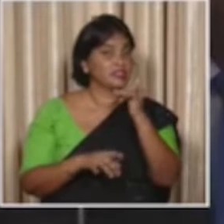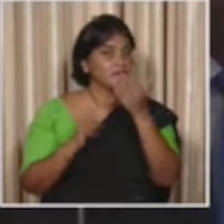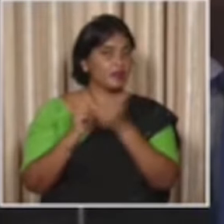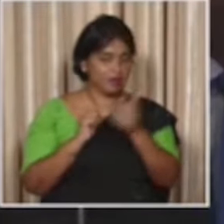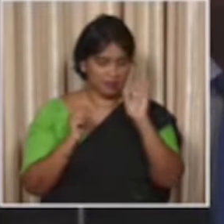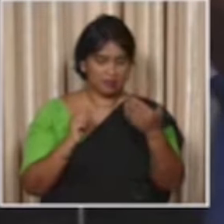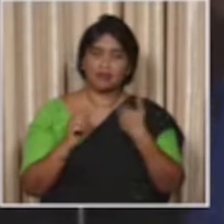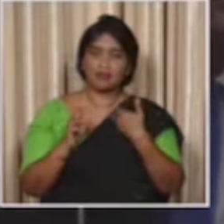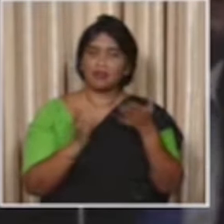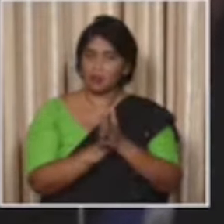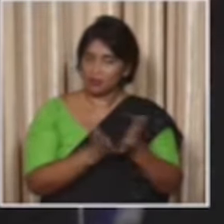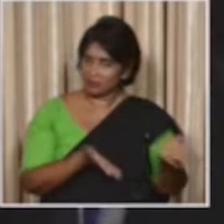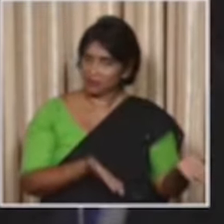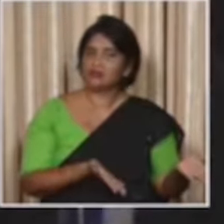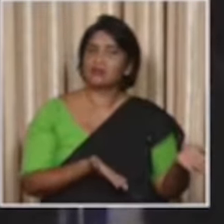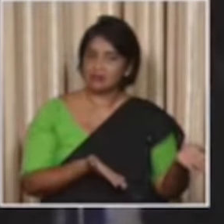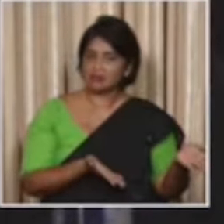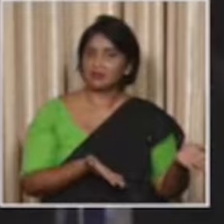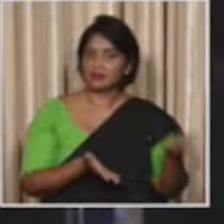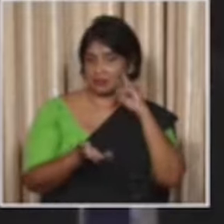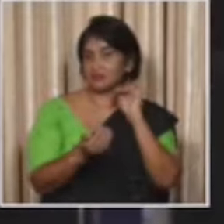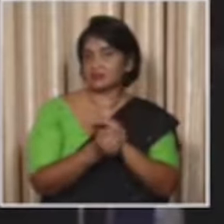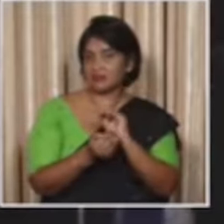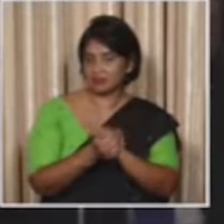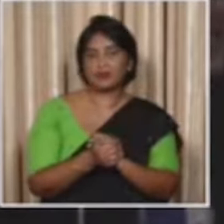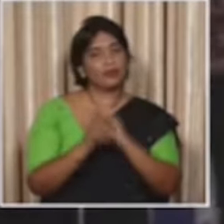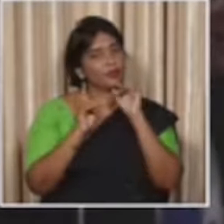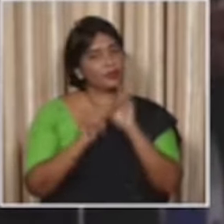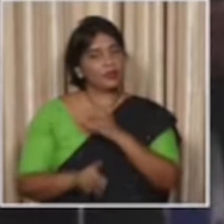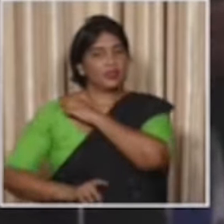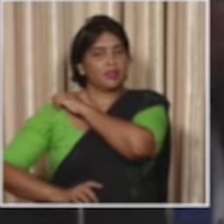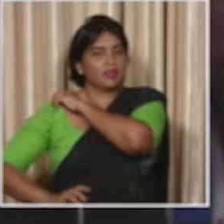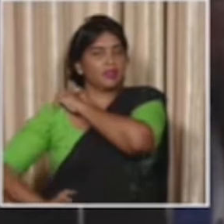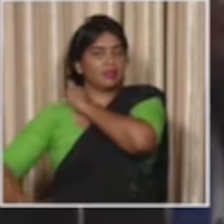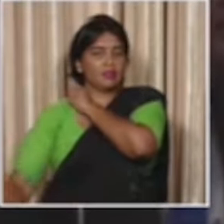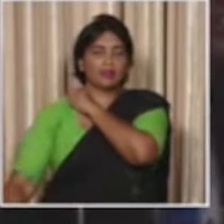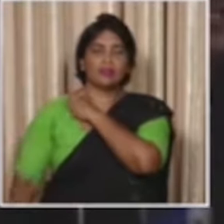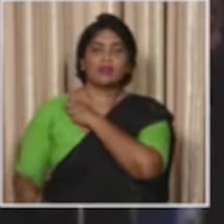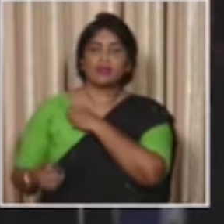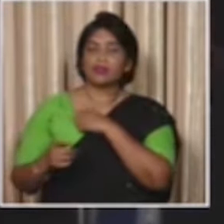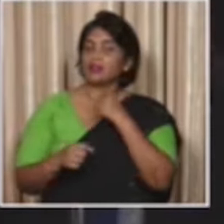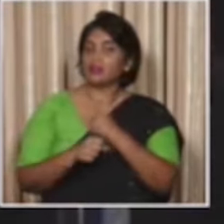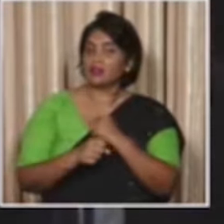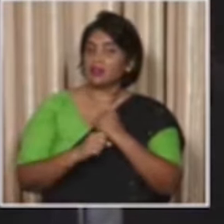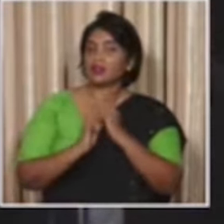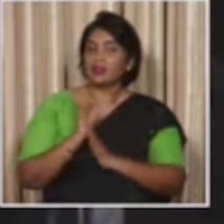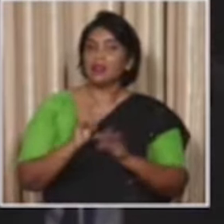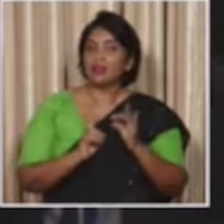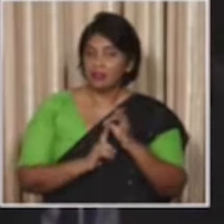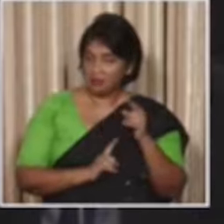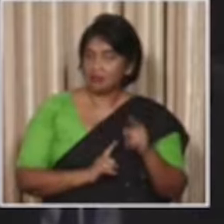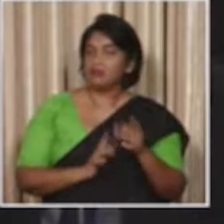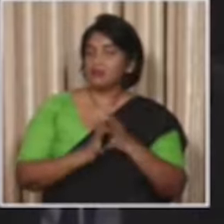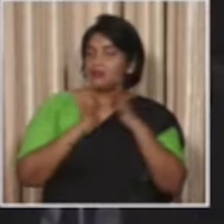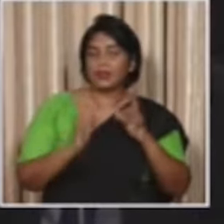කරන්නේ අපේ පැත්තනුත්. ඉතින් ඒකෙනත් අපි සැලකිලිමත් වෙනවා. නමුත් ඉතින් අපේ රාජ්‍ය අමාත්‍යතුමා